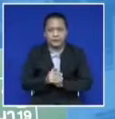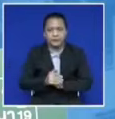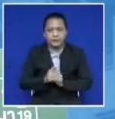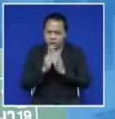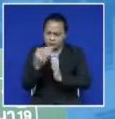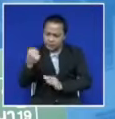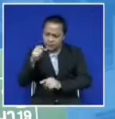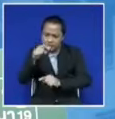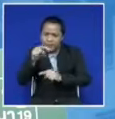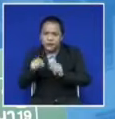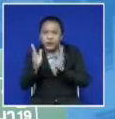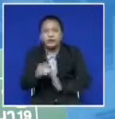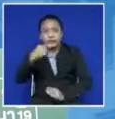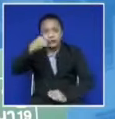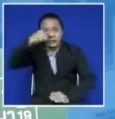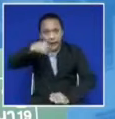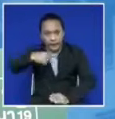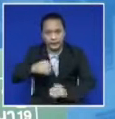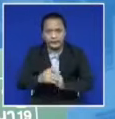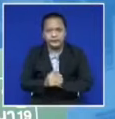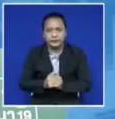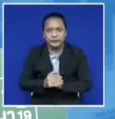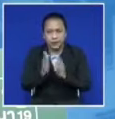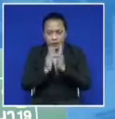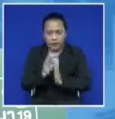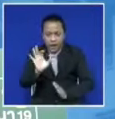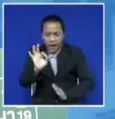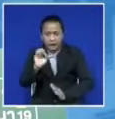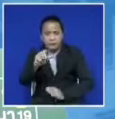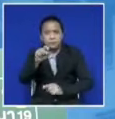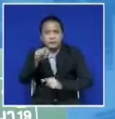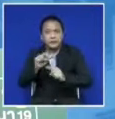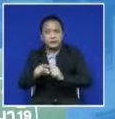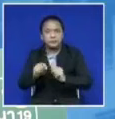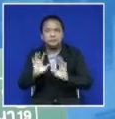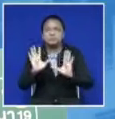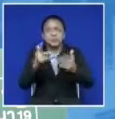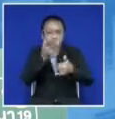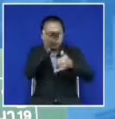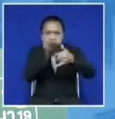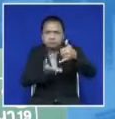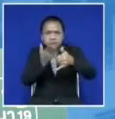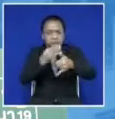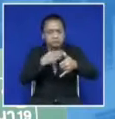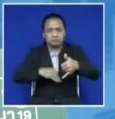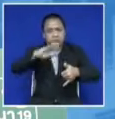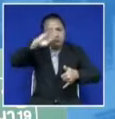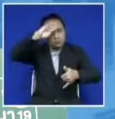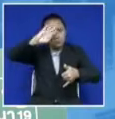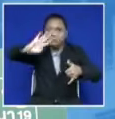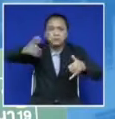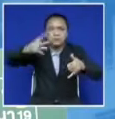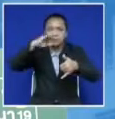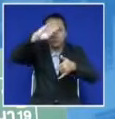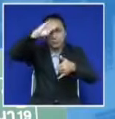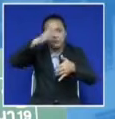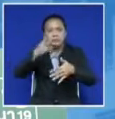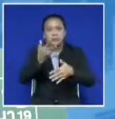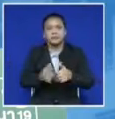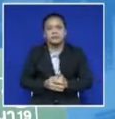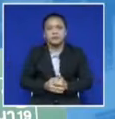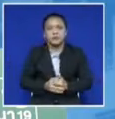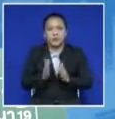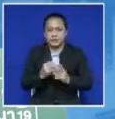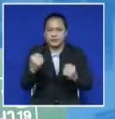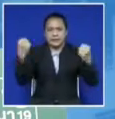าณ 10% นี้เป็นคนไทยนะฮะและอีก 90% ก็ไม่มีอาการ นะนั่นหมายความว่าเขาอยู่ในค